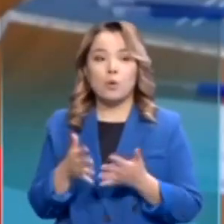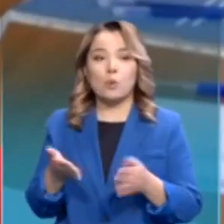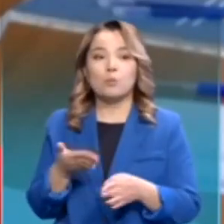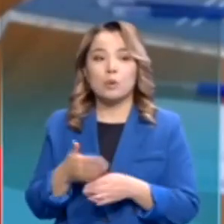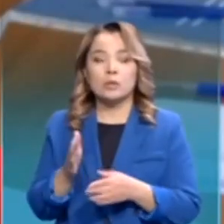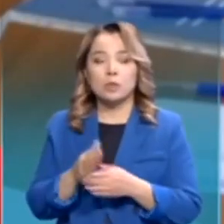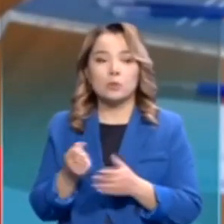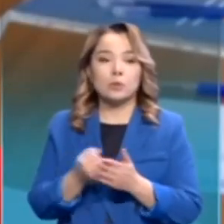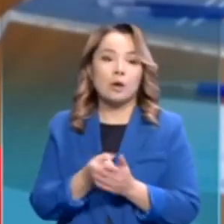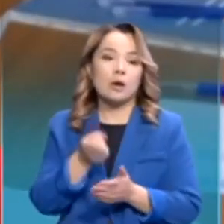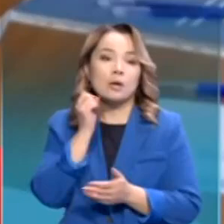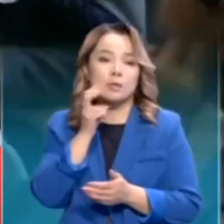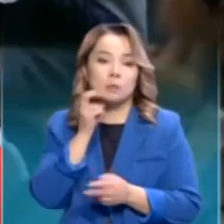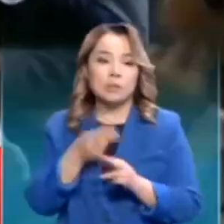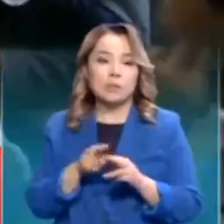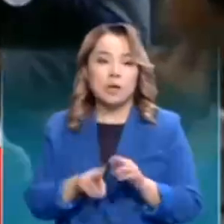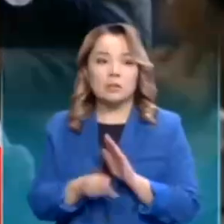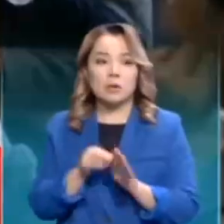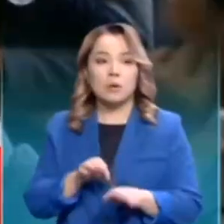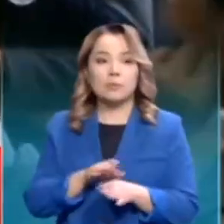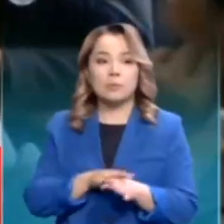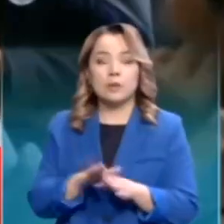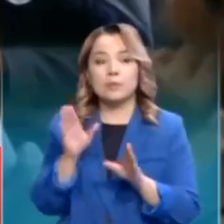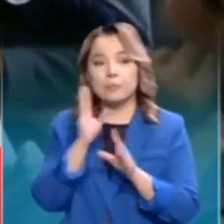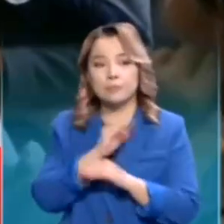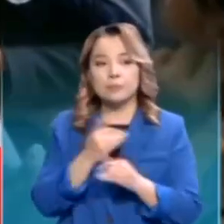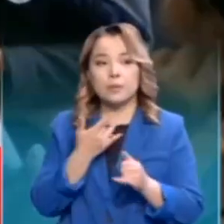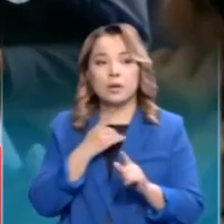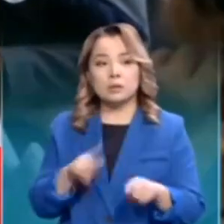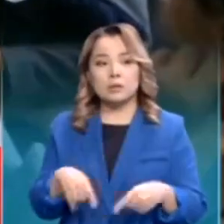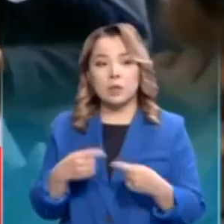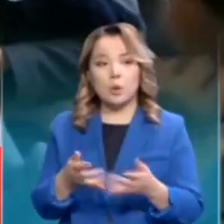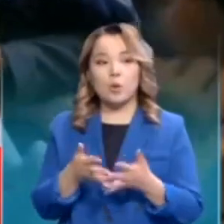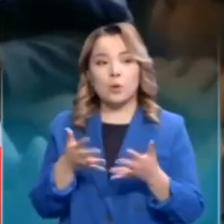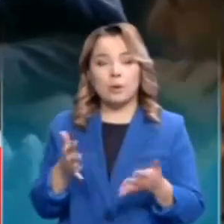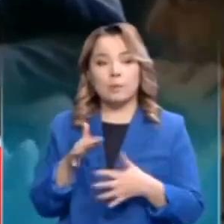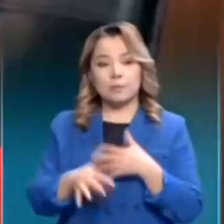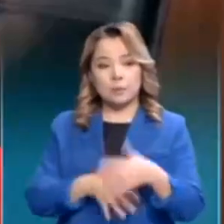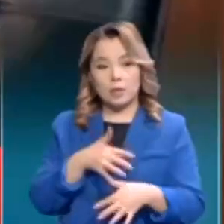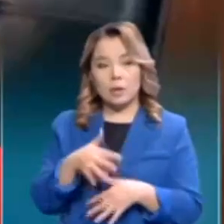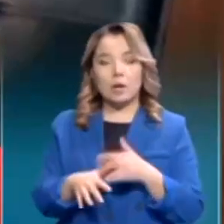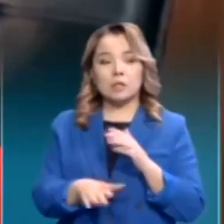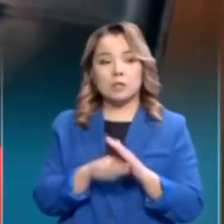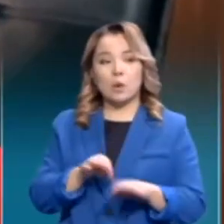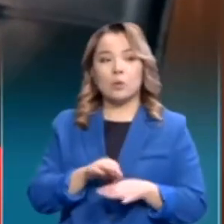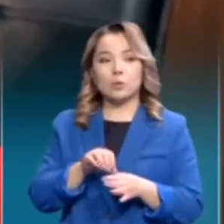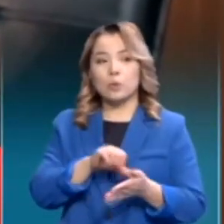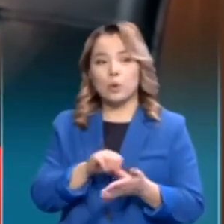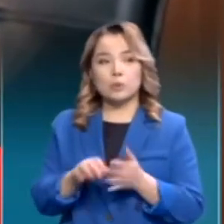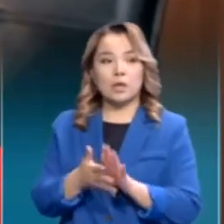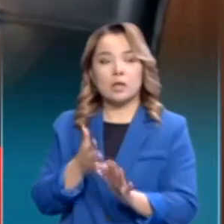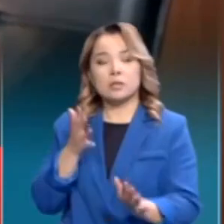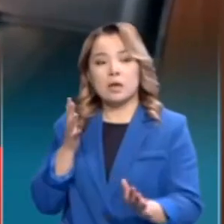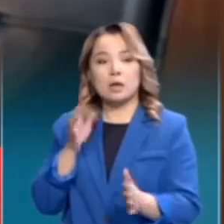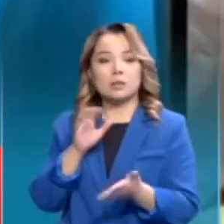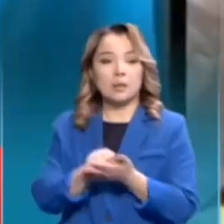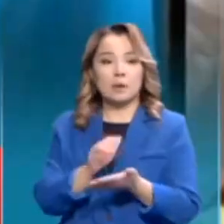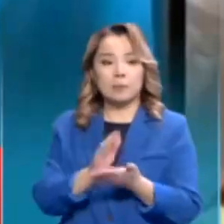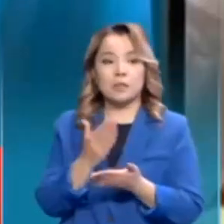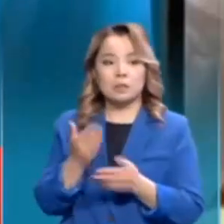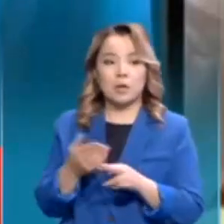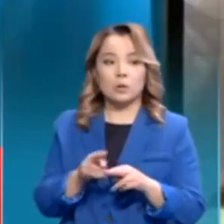бөлігі түске дейін таңдауларын жасап үлгерді. Тіпті дауыс берушілердің көптігінен сайлау учаскесінің алдында ұзын сонар кезек те пайда